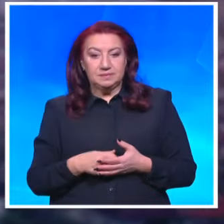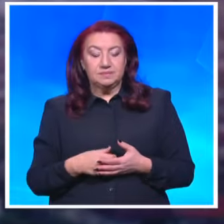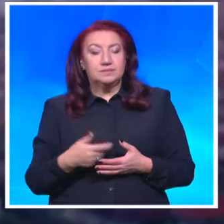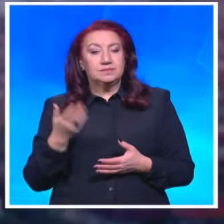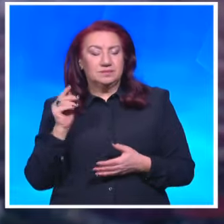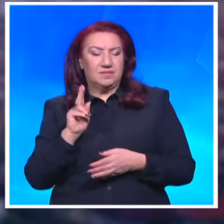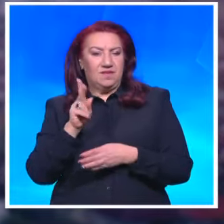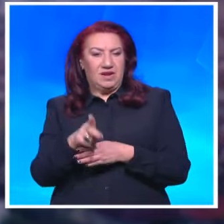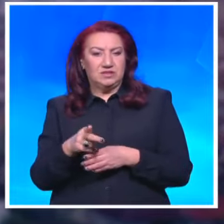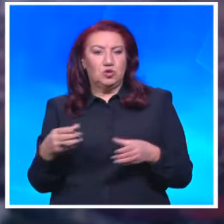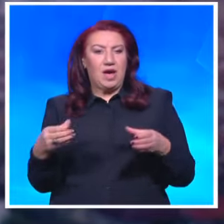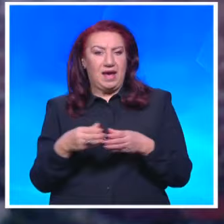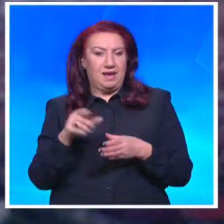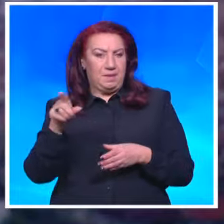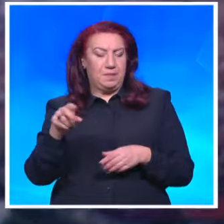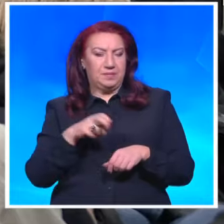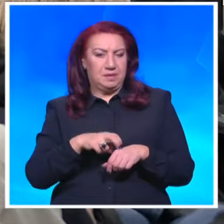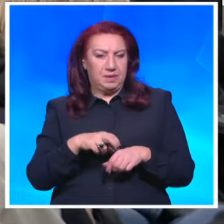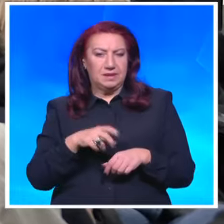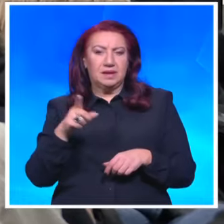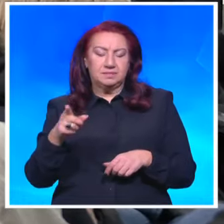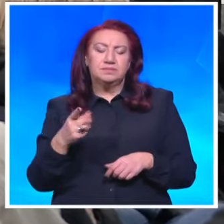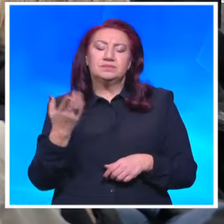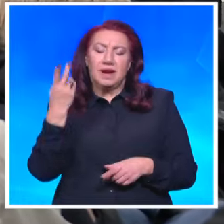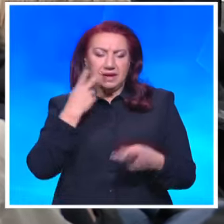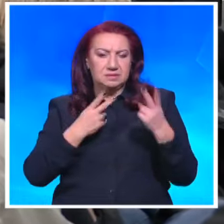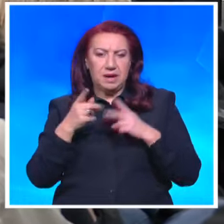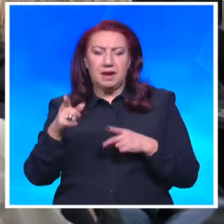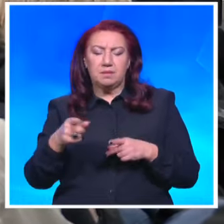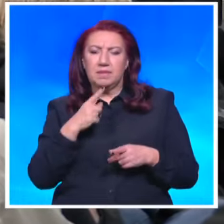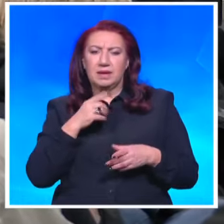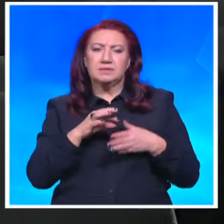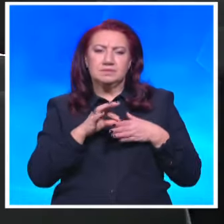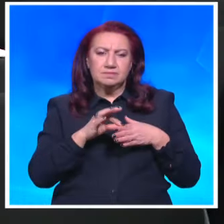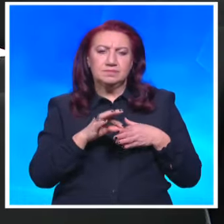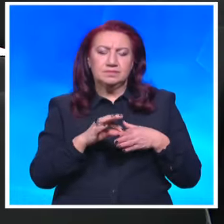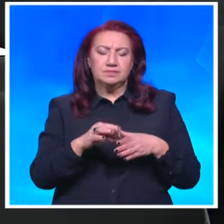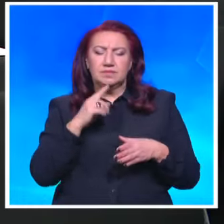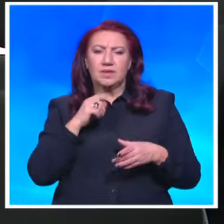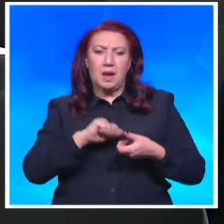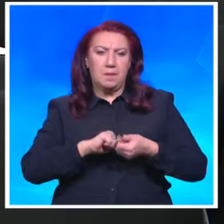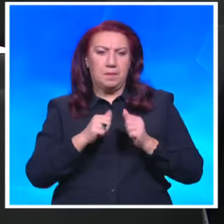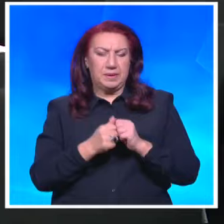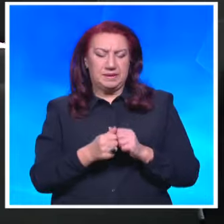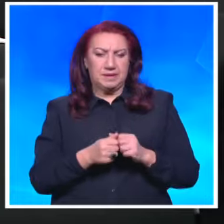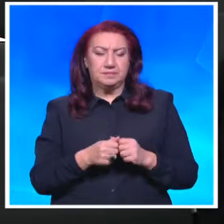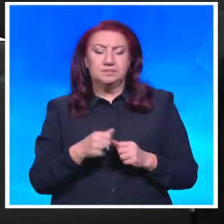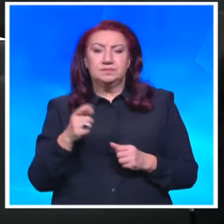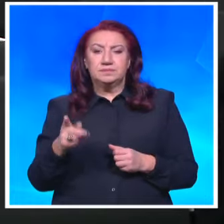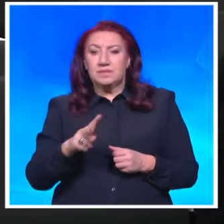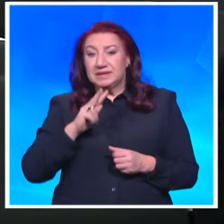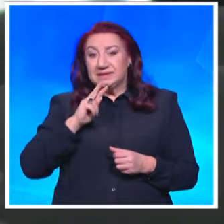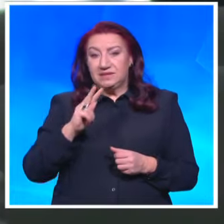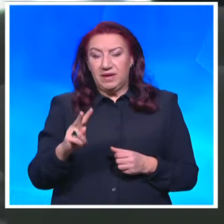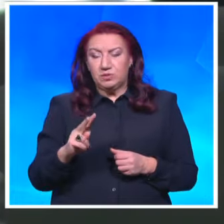с единствената оговорка, че те ще доведат тази моя битка до край. Тя започна от мен и от лицето Ивайло Дражев. За две години време аз не останах убеден, че това